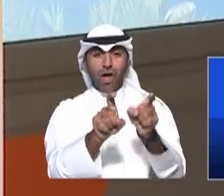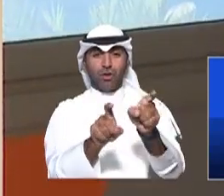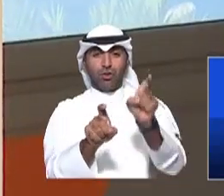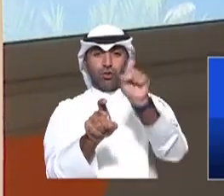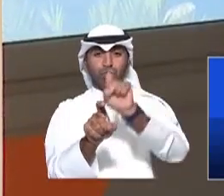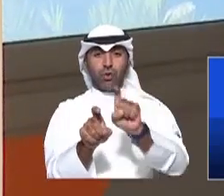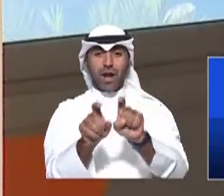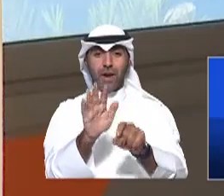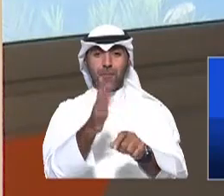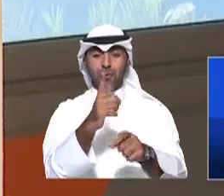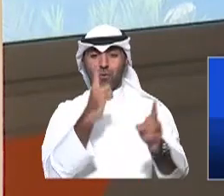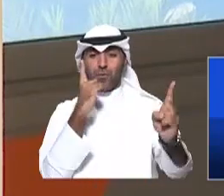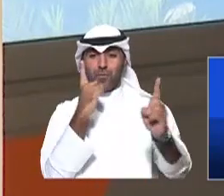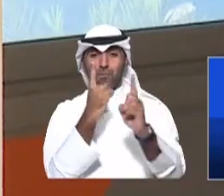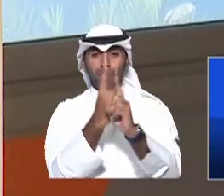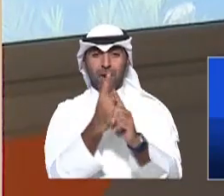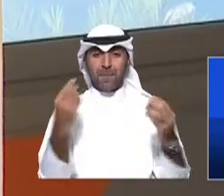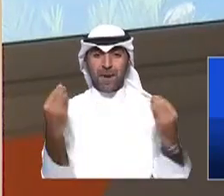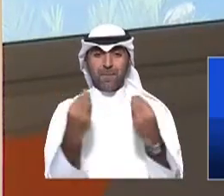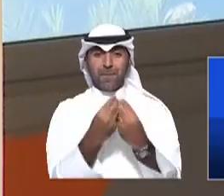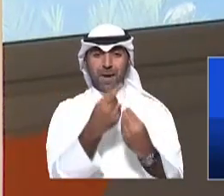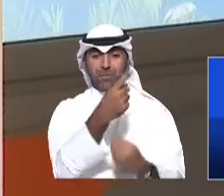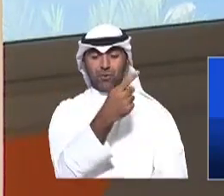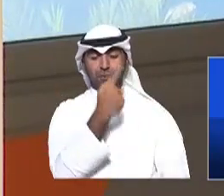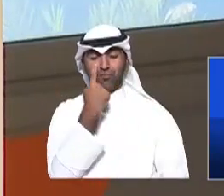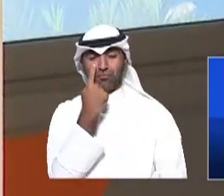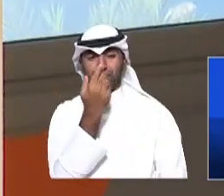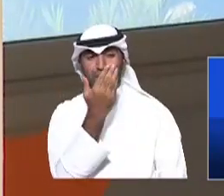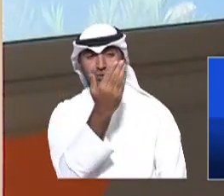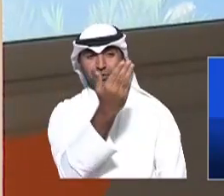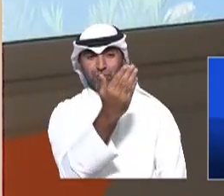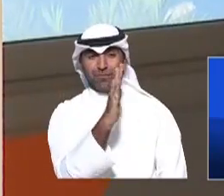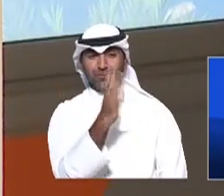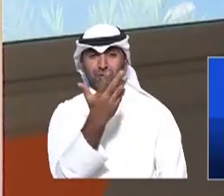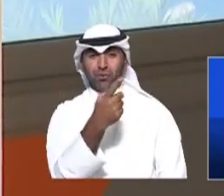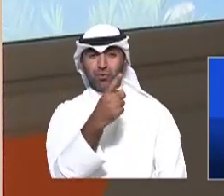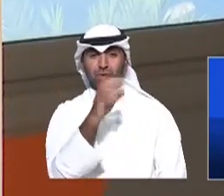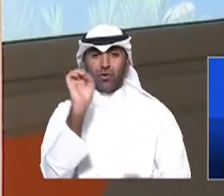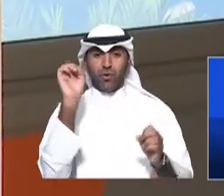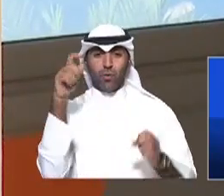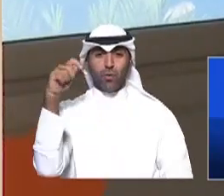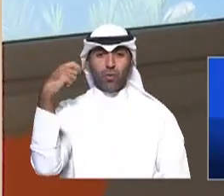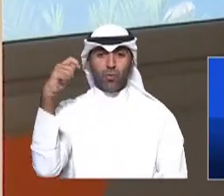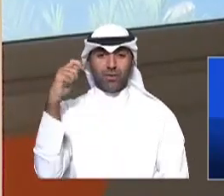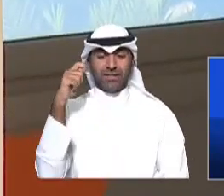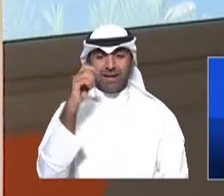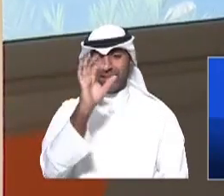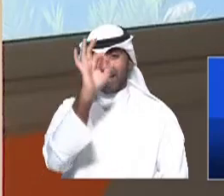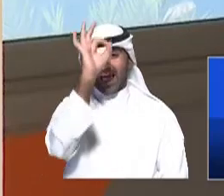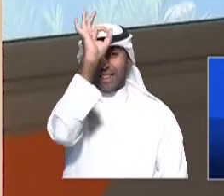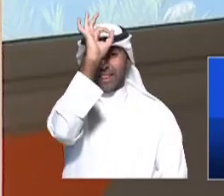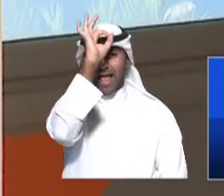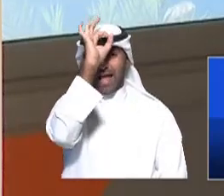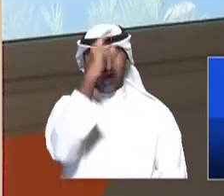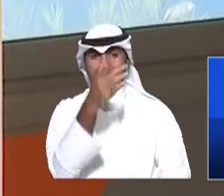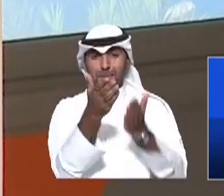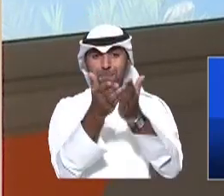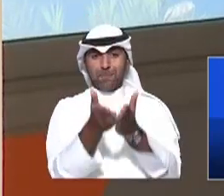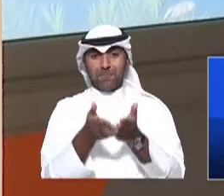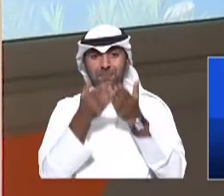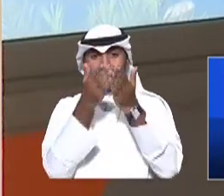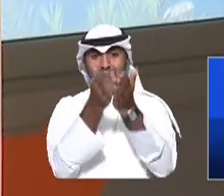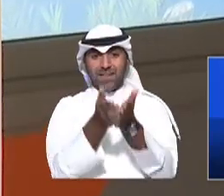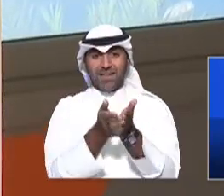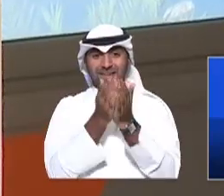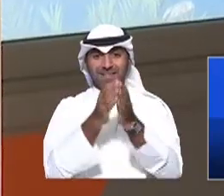وأيضا محاذير أمنية. للحديث أكثر بتفاصيل عن دور الإدارة العامة لخفر السواحل